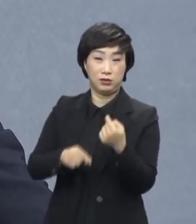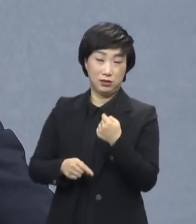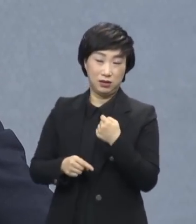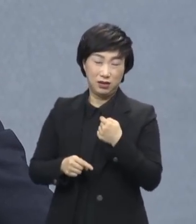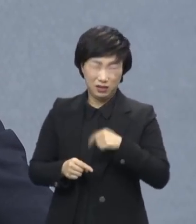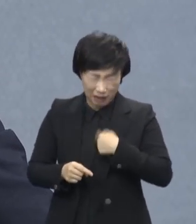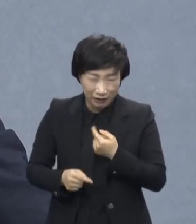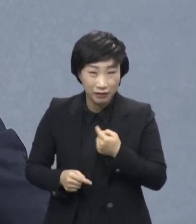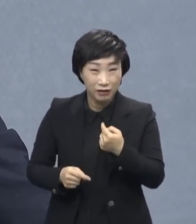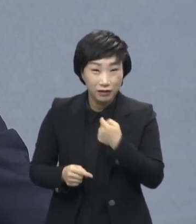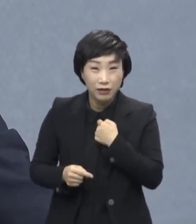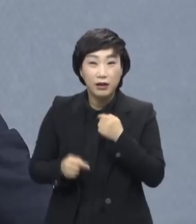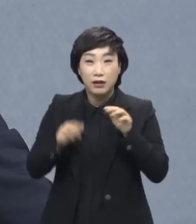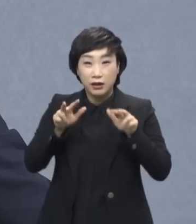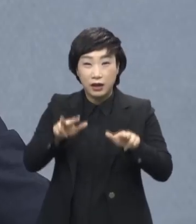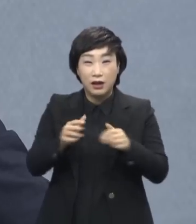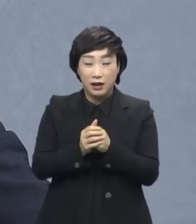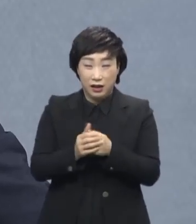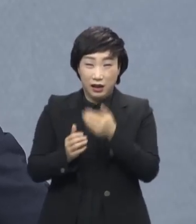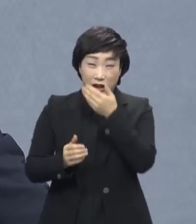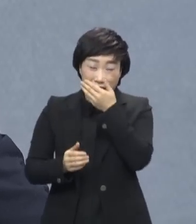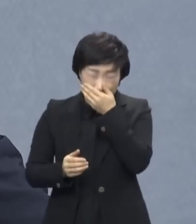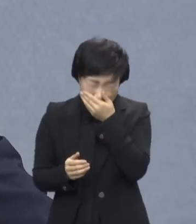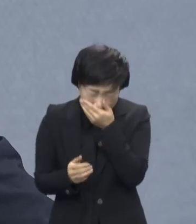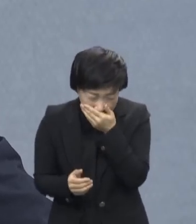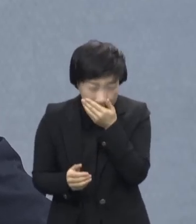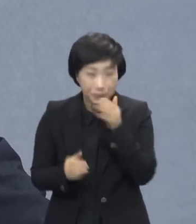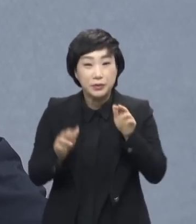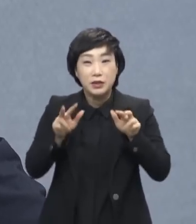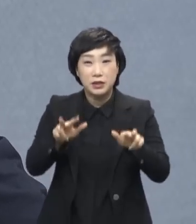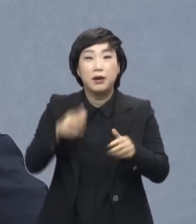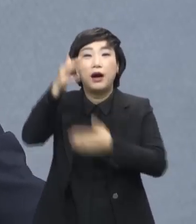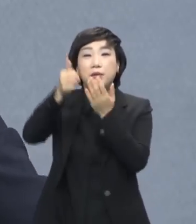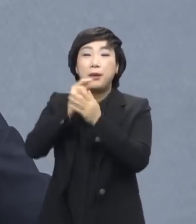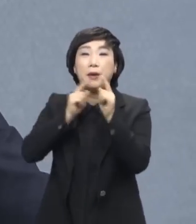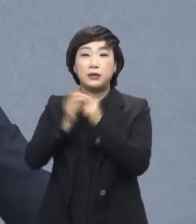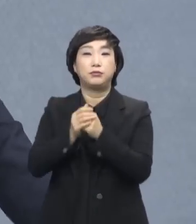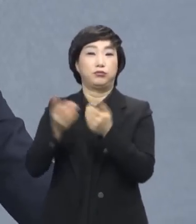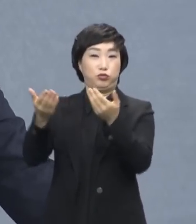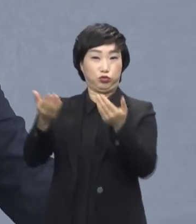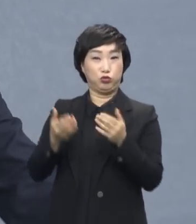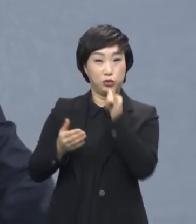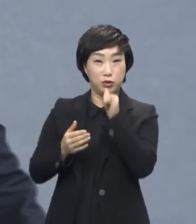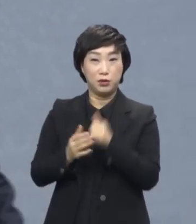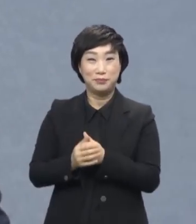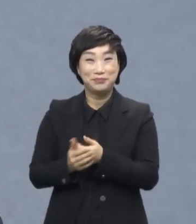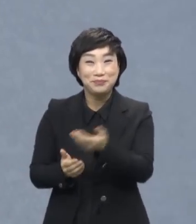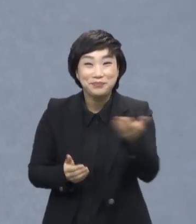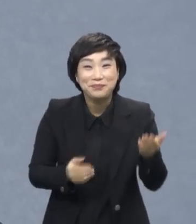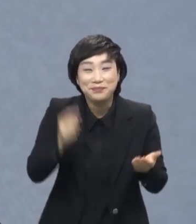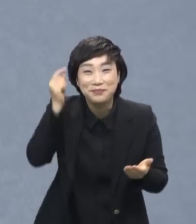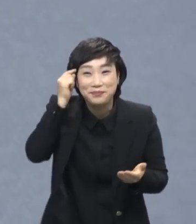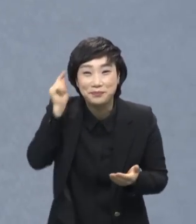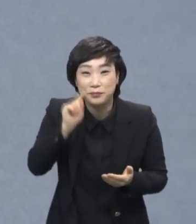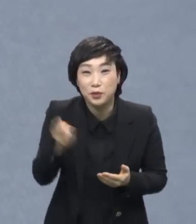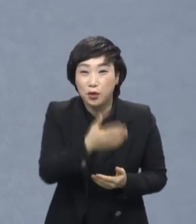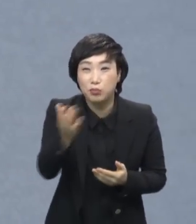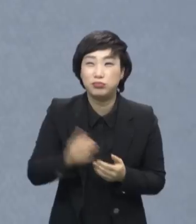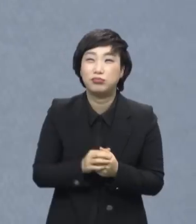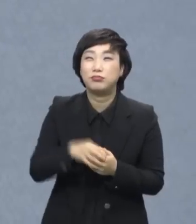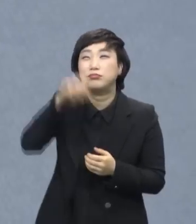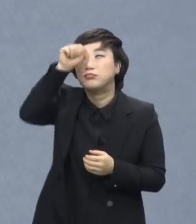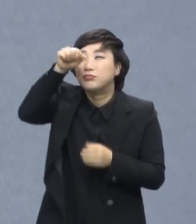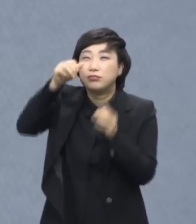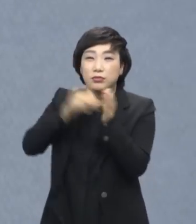바로 나에게 지금 다급하게 전해주는 말씀이다. 근데 사람들은 그렇게 듣질